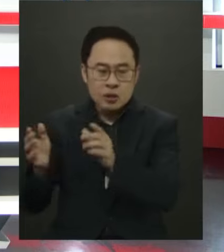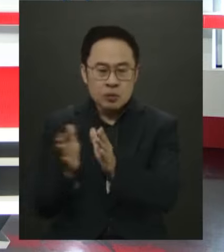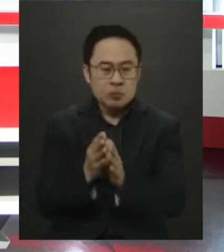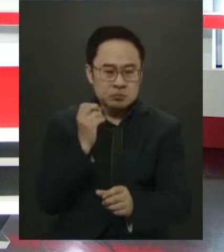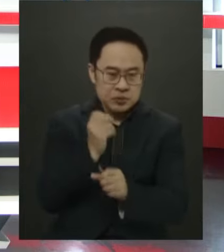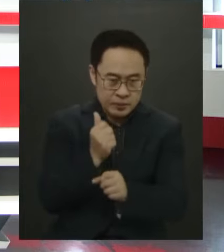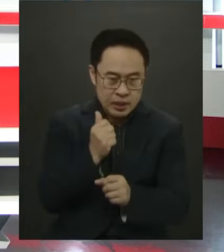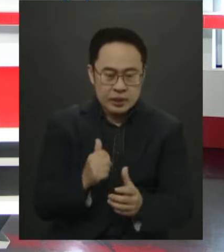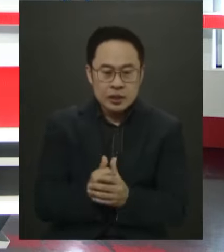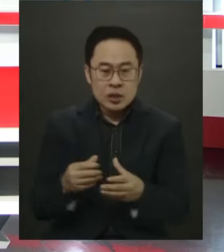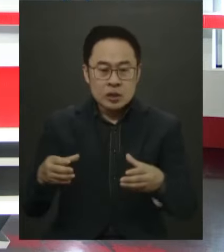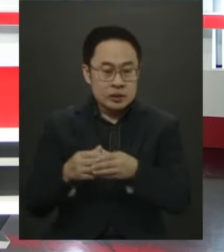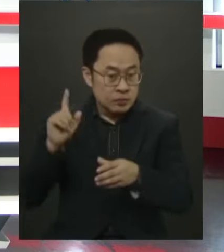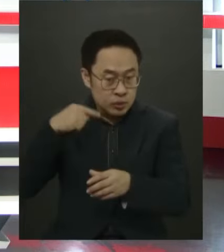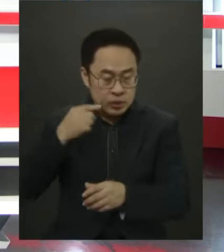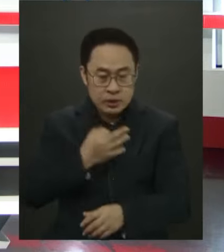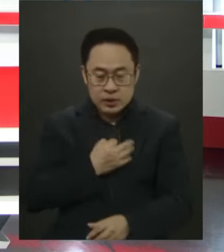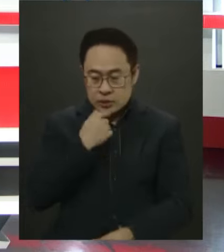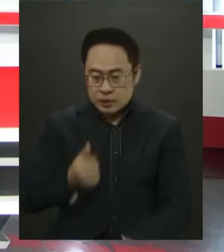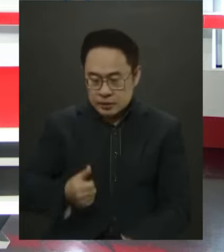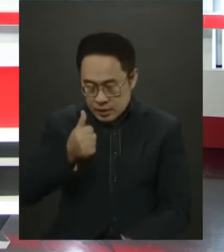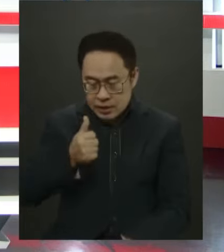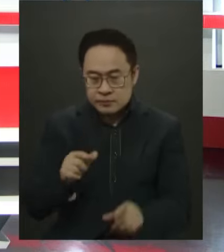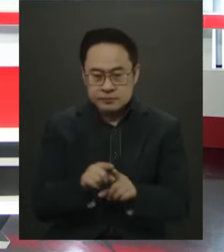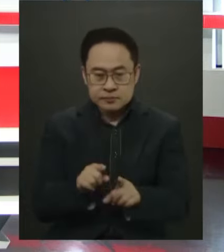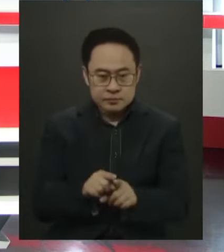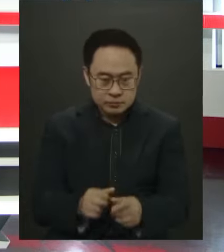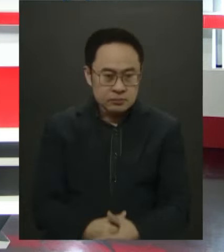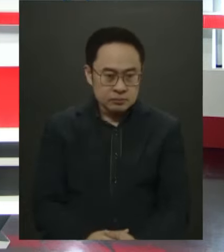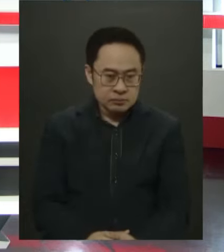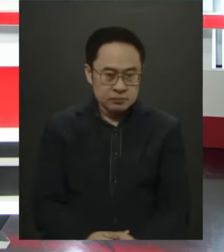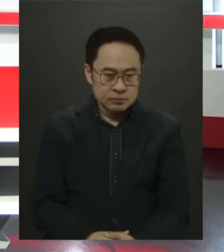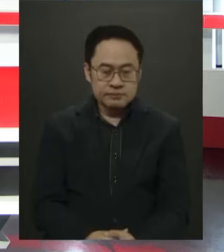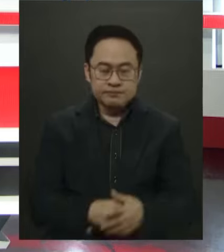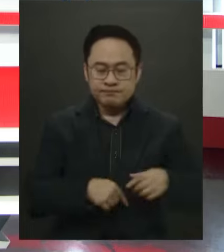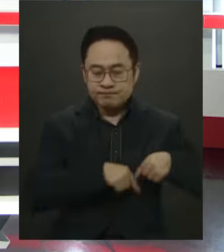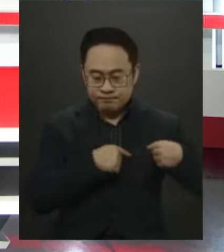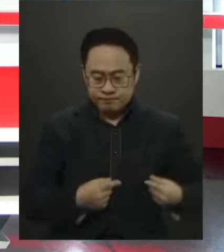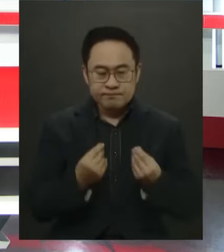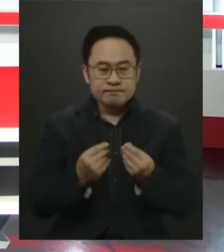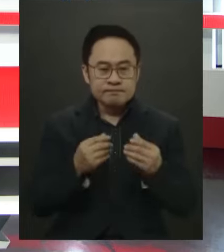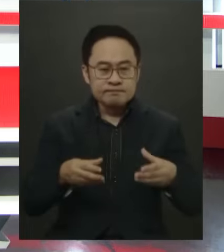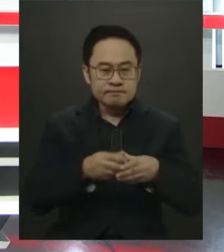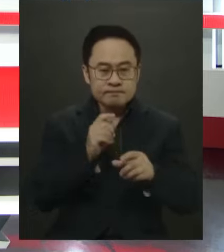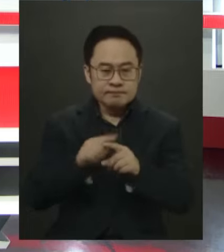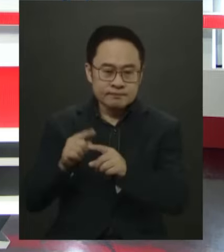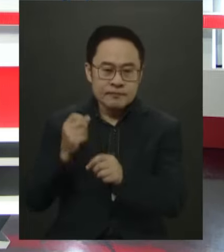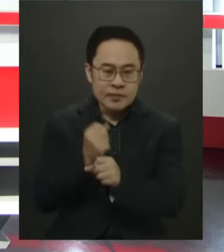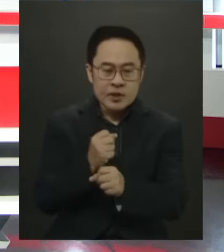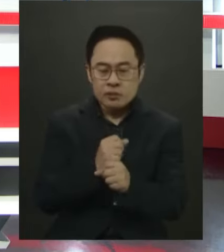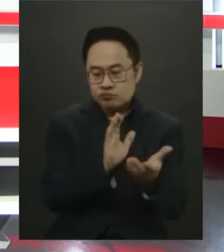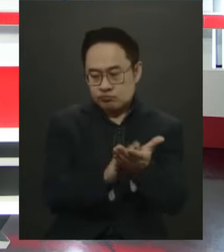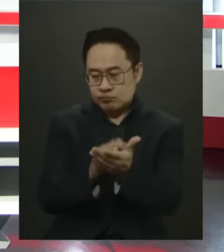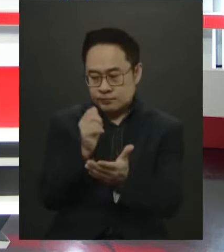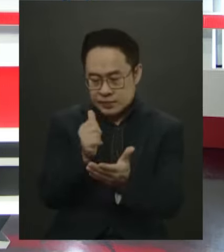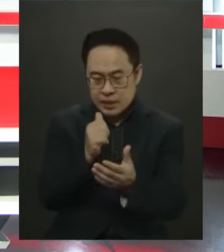ะครับแล้วก็ทีมหญิงก็ยังแม่ช่วยให้น้องๆเนี่ยคือเป็นกำลังสำคัญด้วยในการคว้าเหรียญทองแดงนะครับสุดยอดจริงๆนะครับ